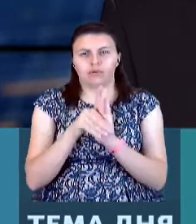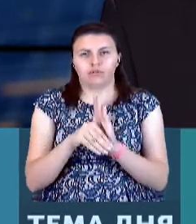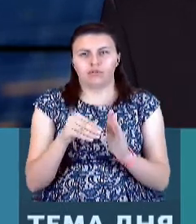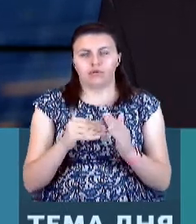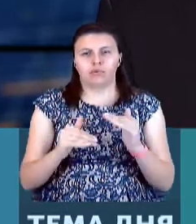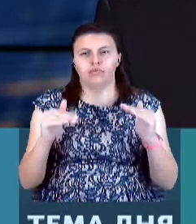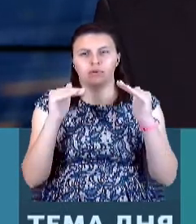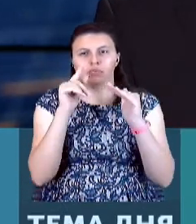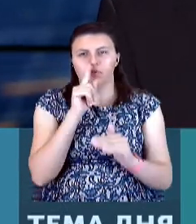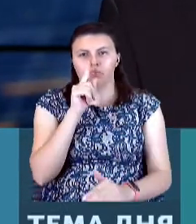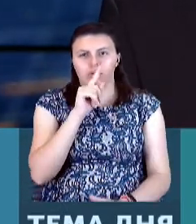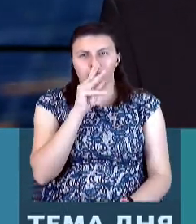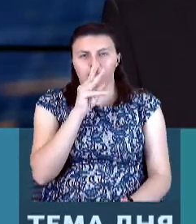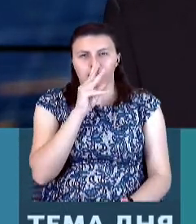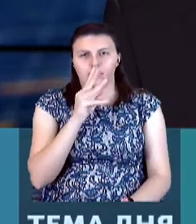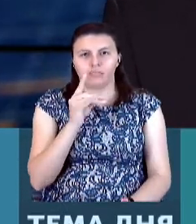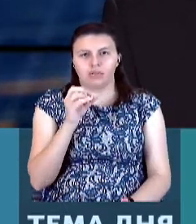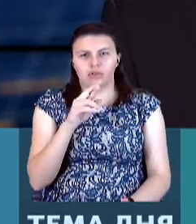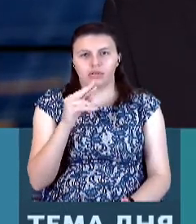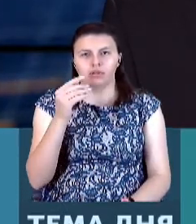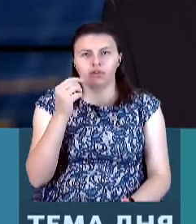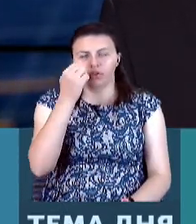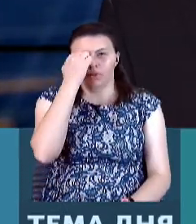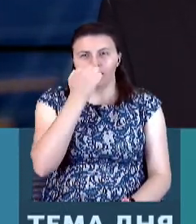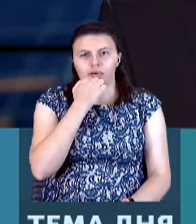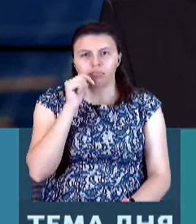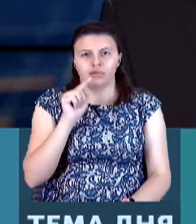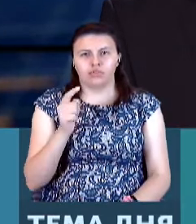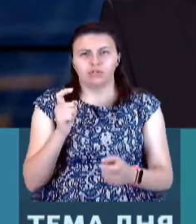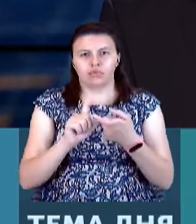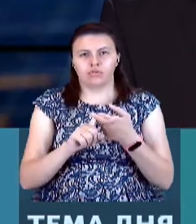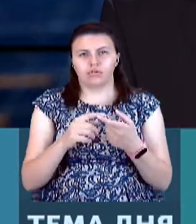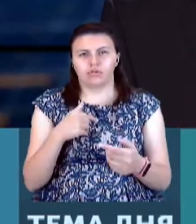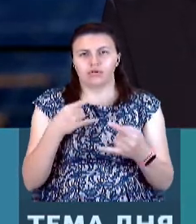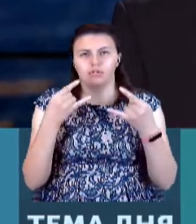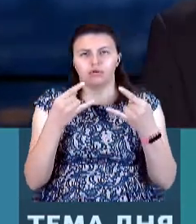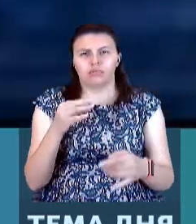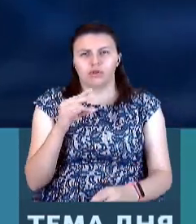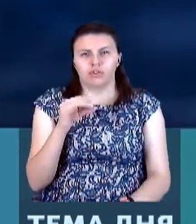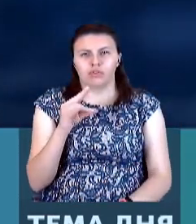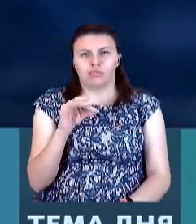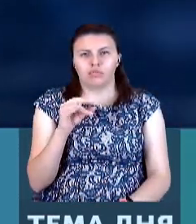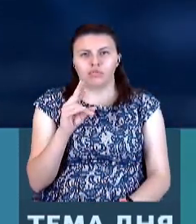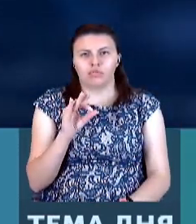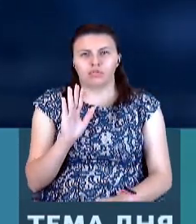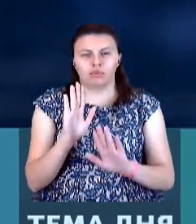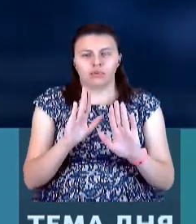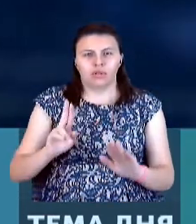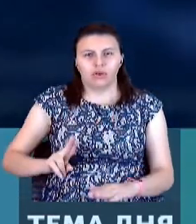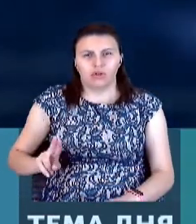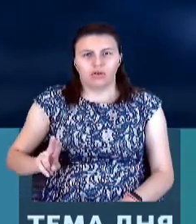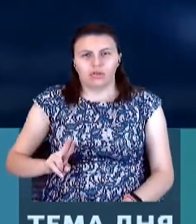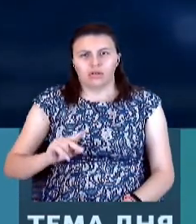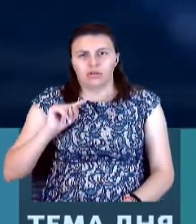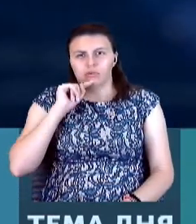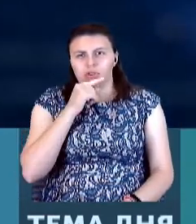плати. Почули вас, пані Марія, дякуємо за те, що долучились до нашого ефіру. Марія Рибко, заступниця директора Центру економічної